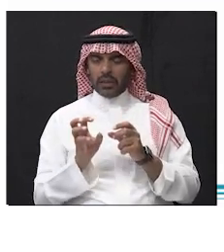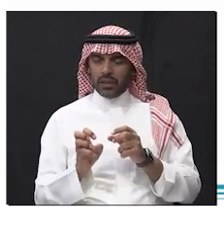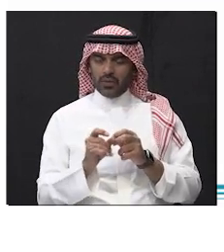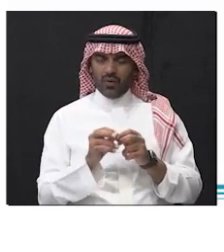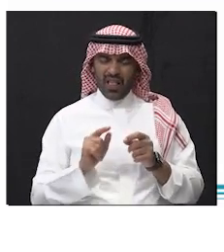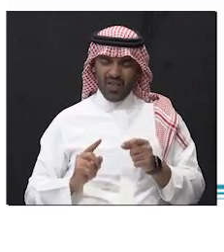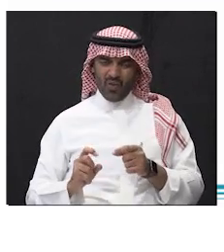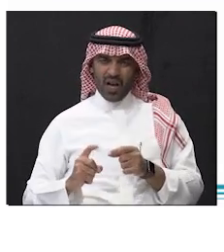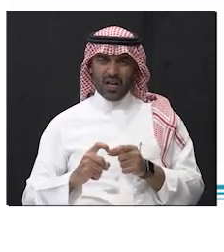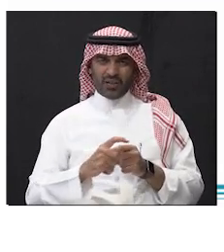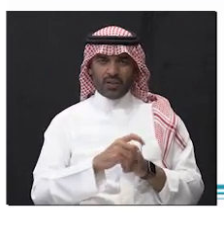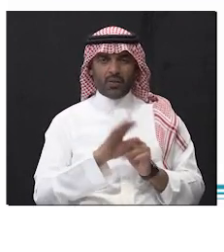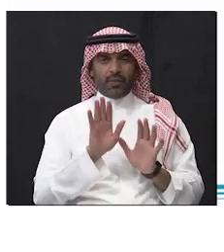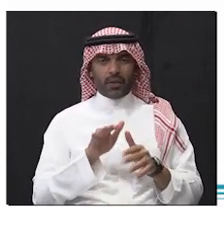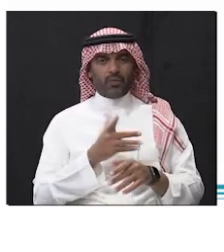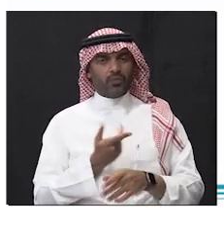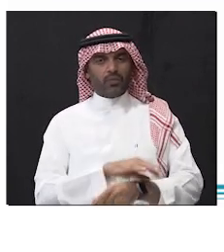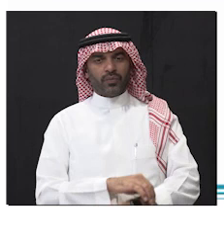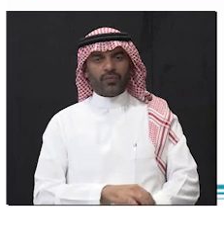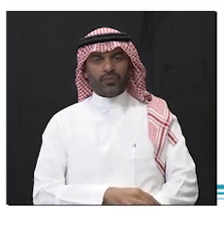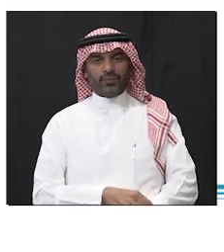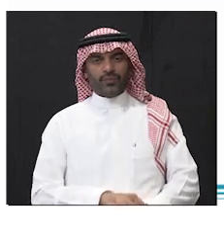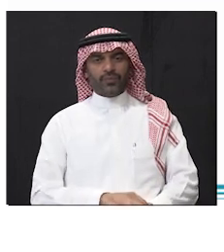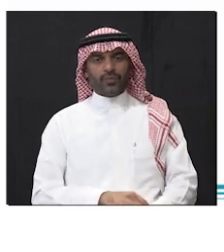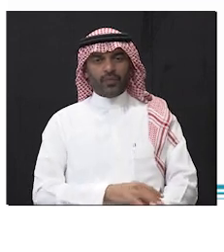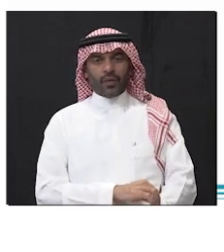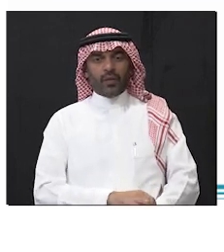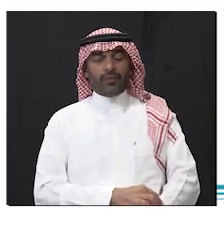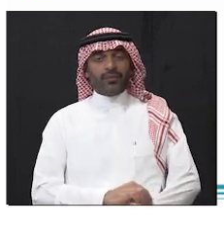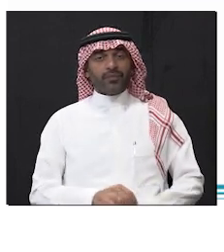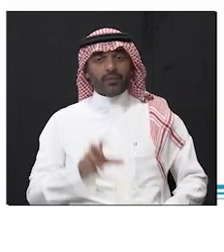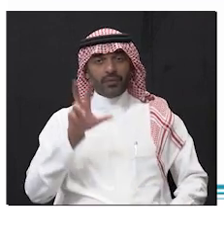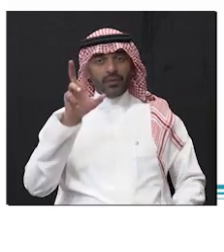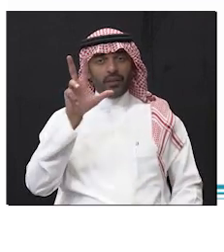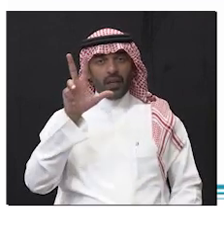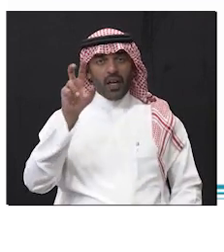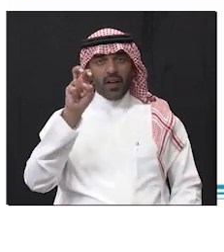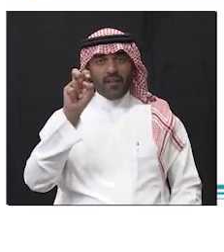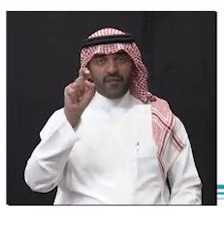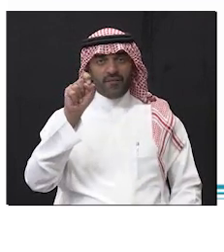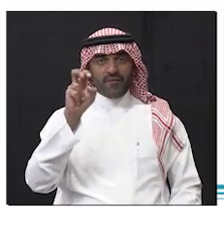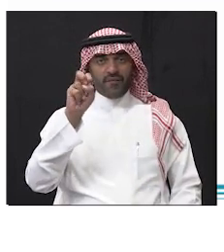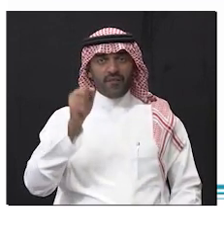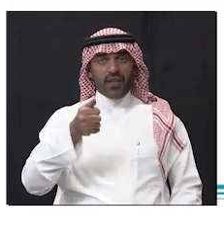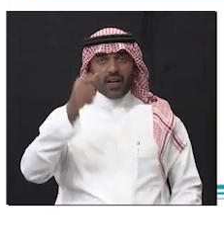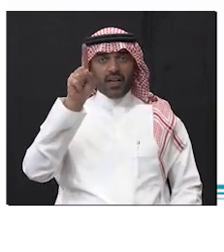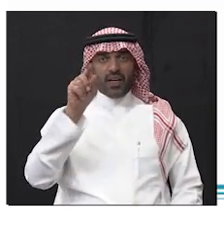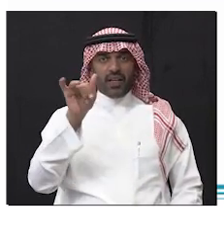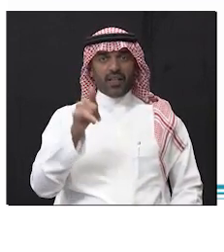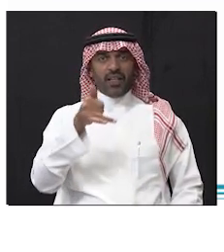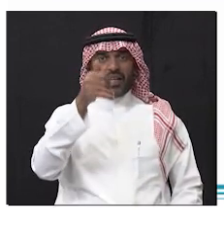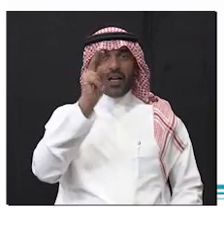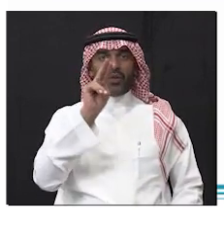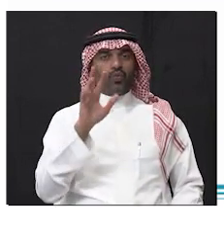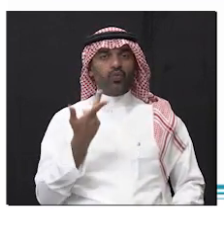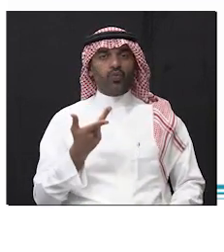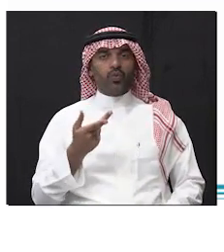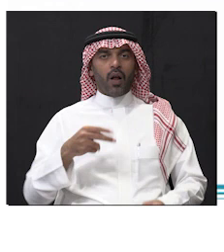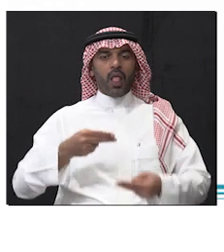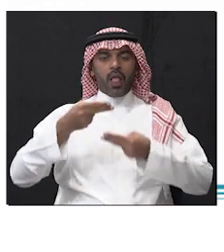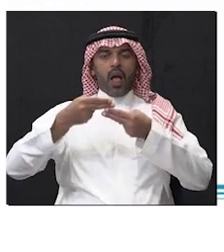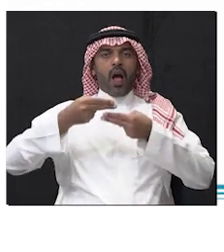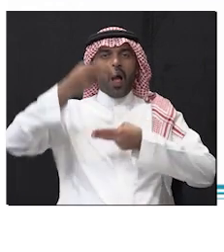فكر قليلا. أحسنتم. الفقريات يوجد لها عمود فقري، والعمود الفقري